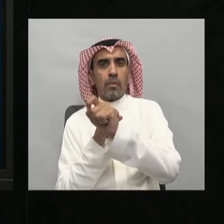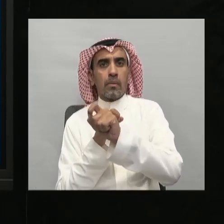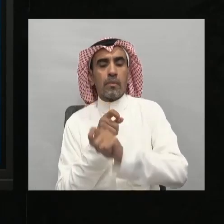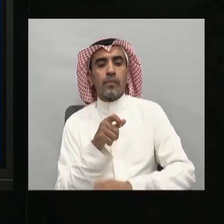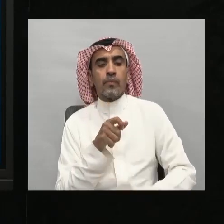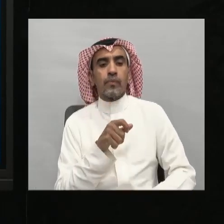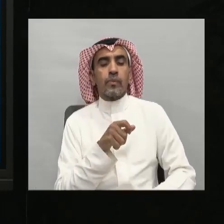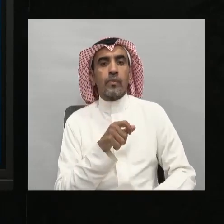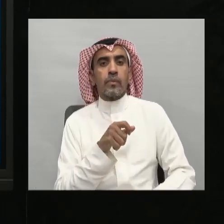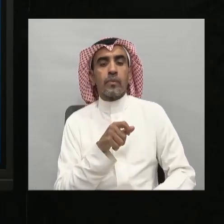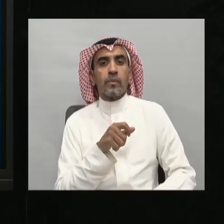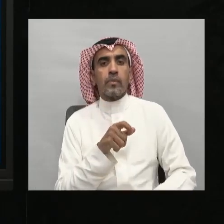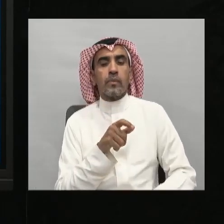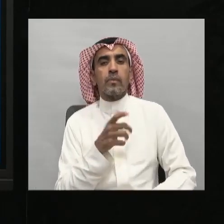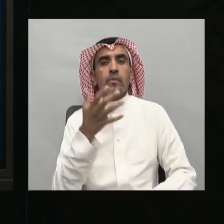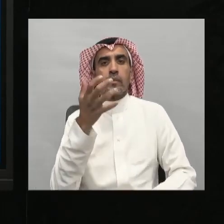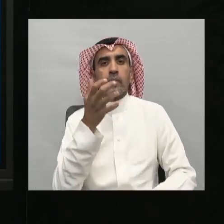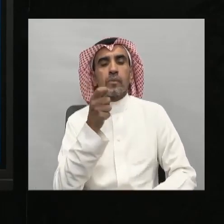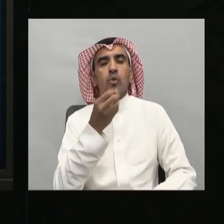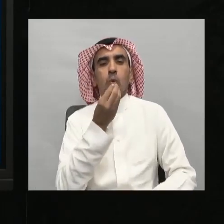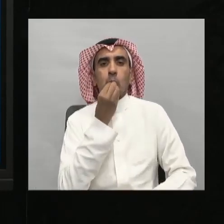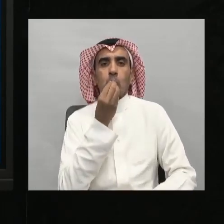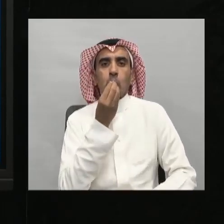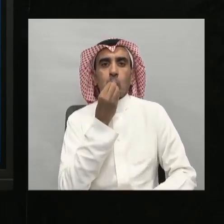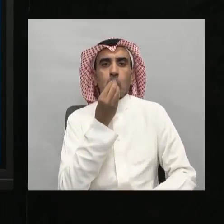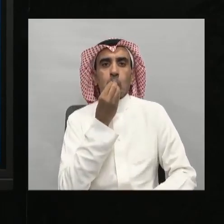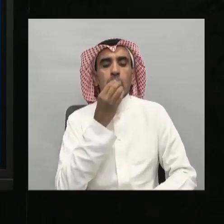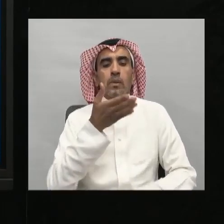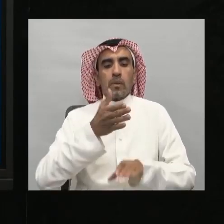اللوامس الفريسة والتغذي عليها.